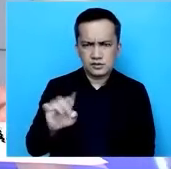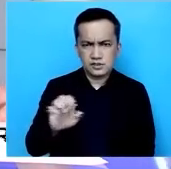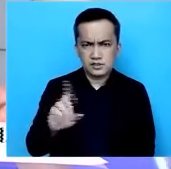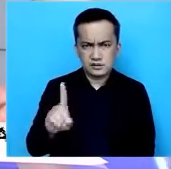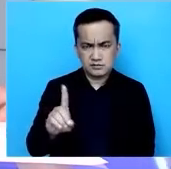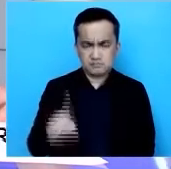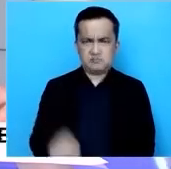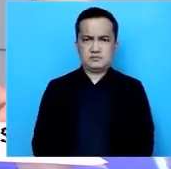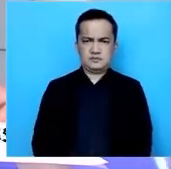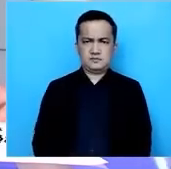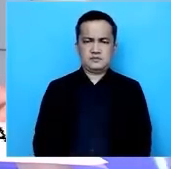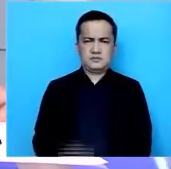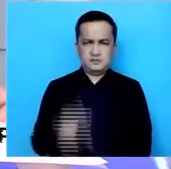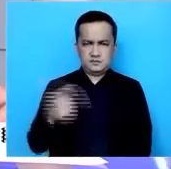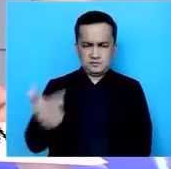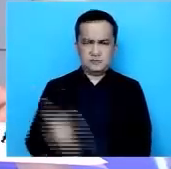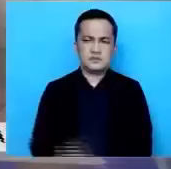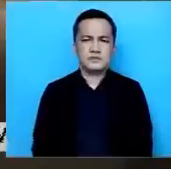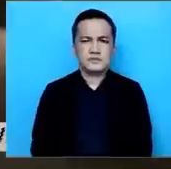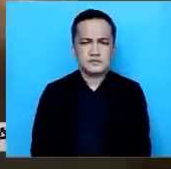yan, si May Ann Los Baños.